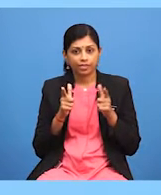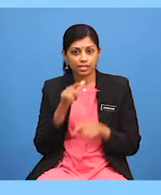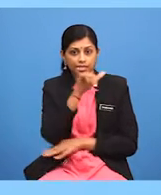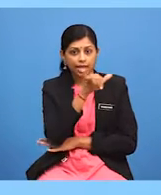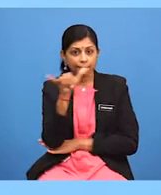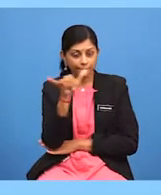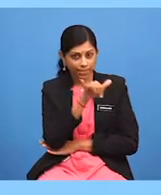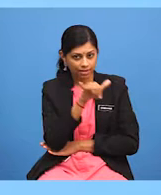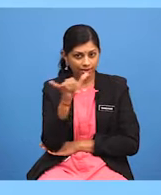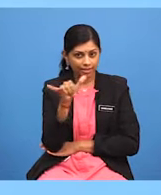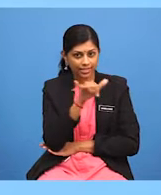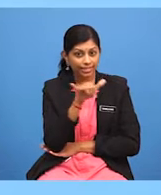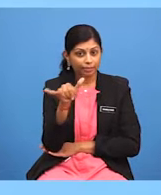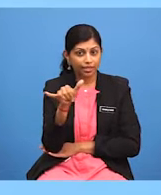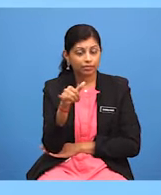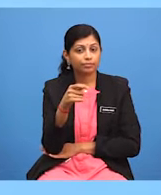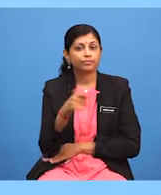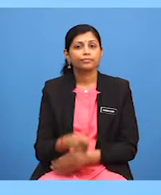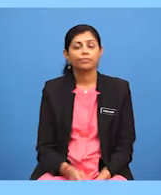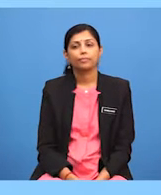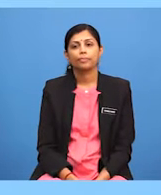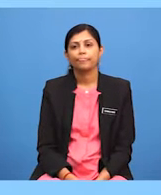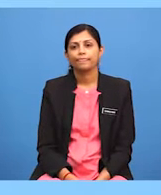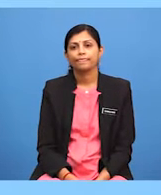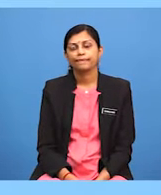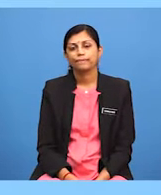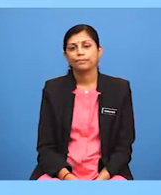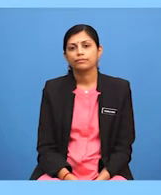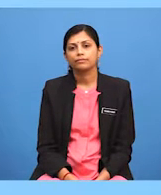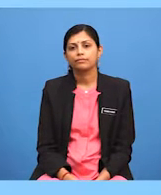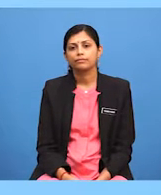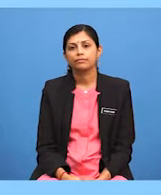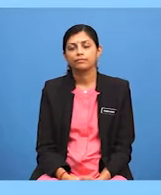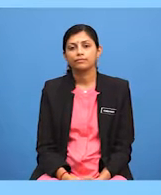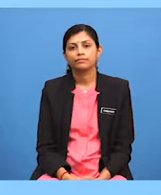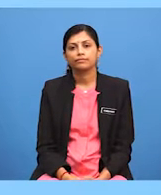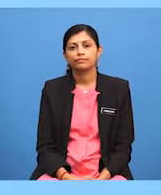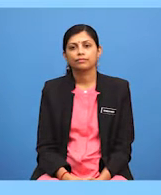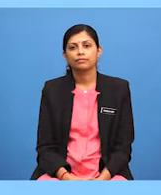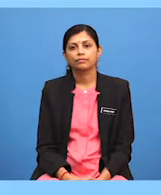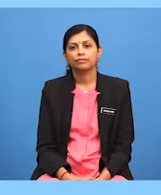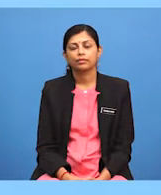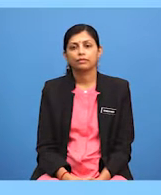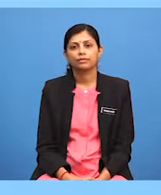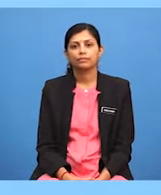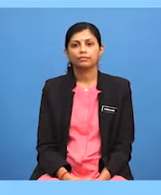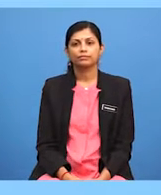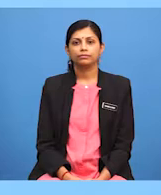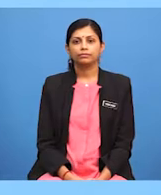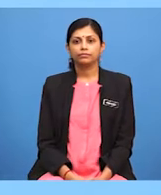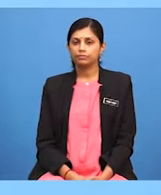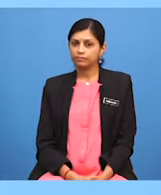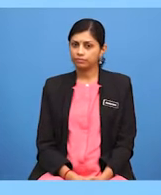sama dengan kerja yang dilakukan oleh lift pada ketinggian 30 meter.